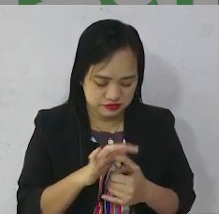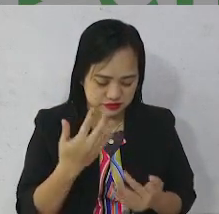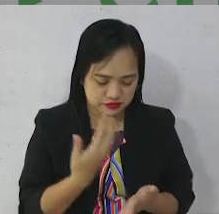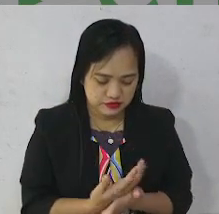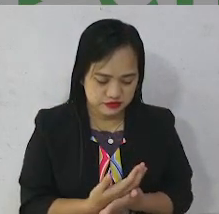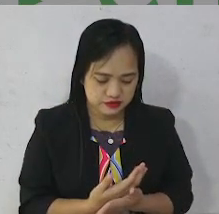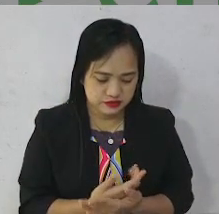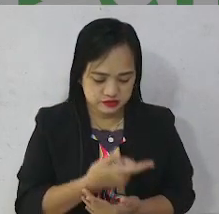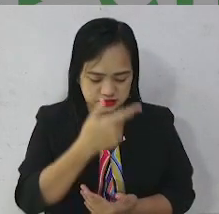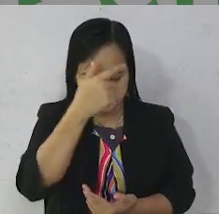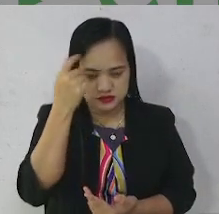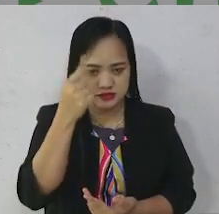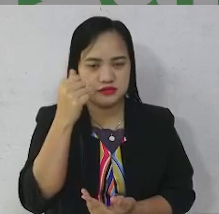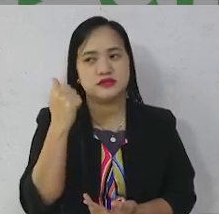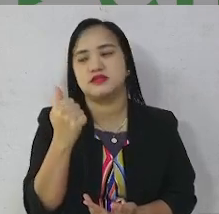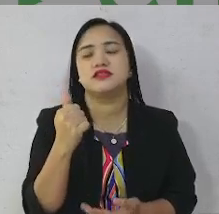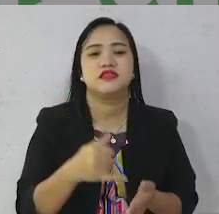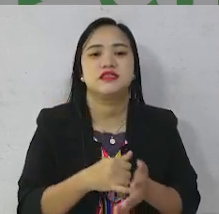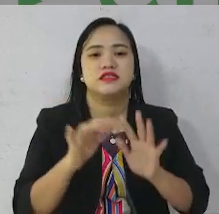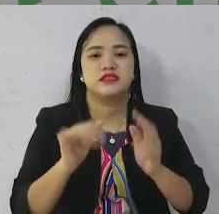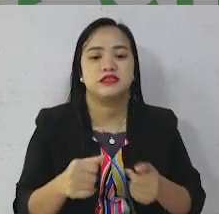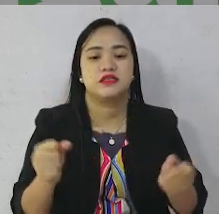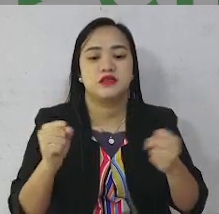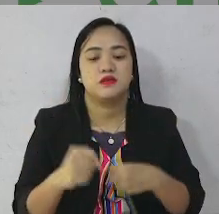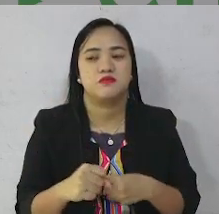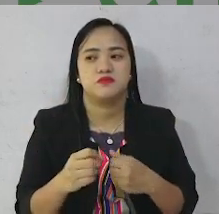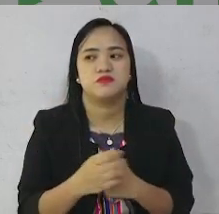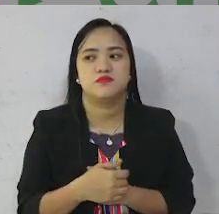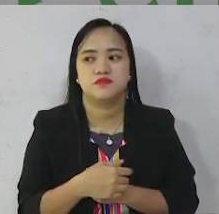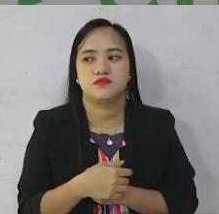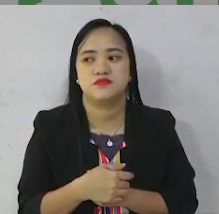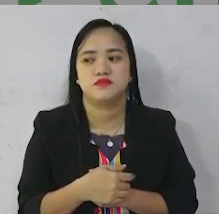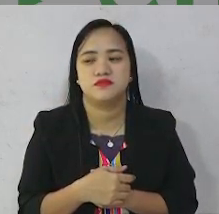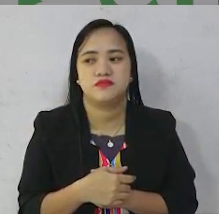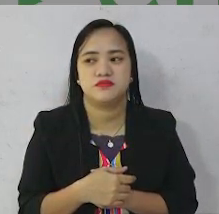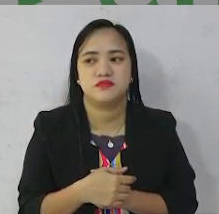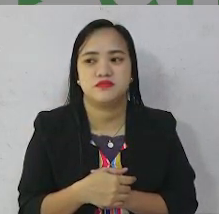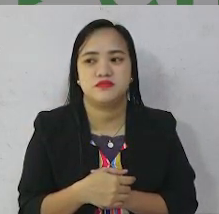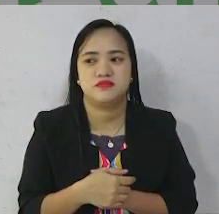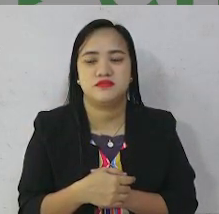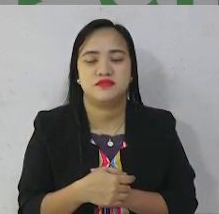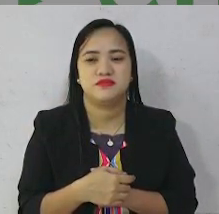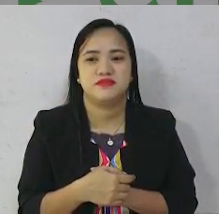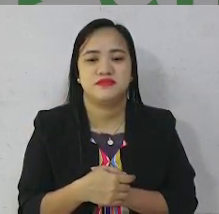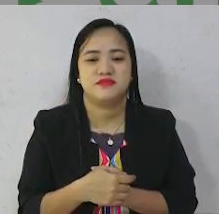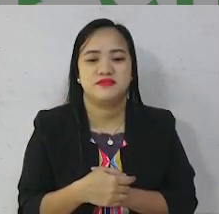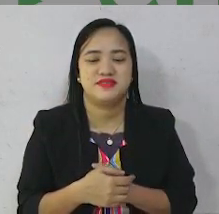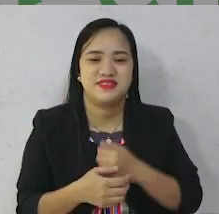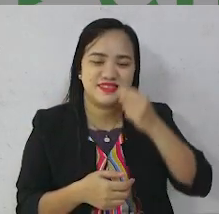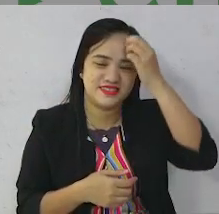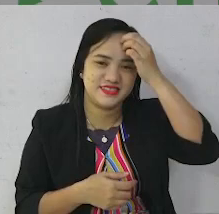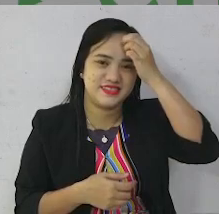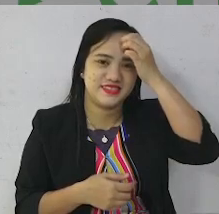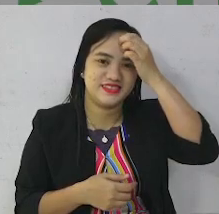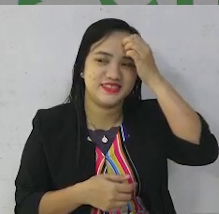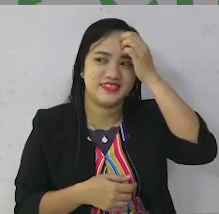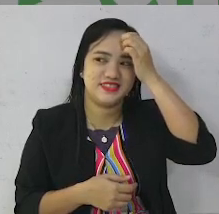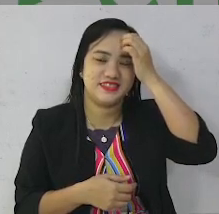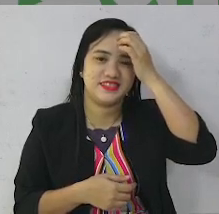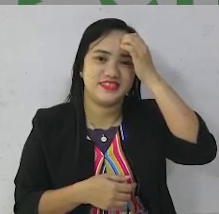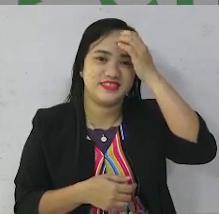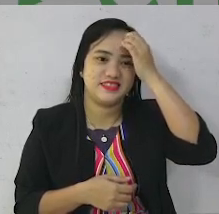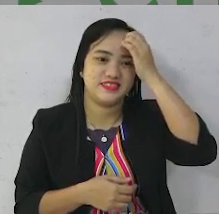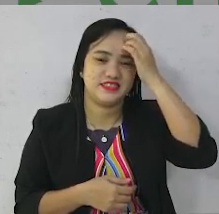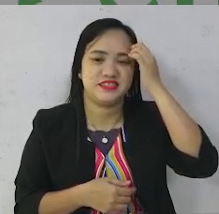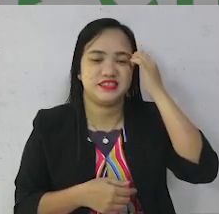kasi sabi niya nung una Maam Maliit lang daw Oo maliit lang pero tanggal na yung pa niya y sabi dito ni sir